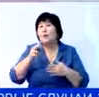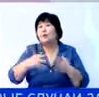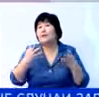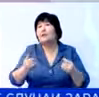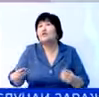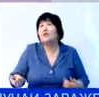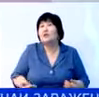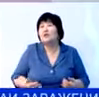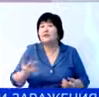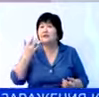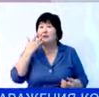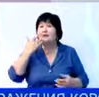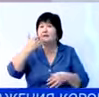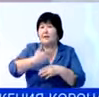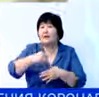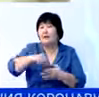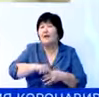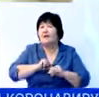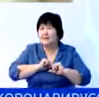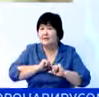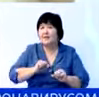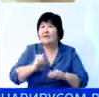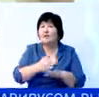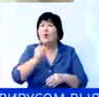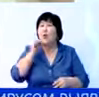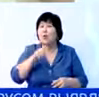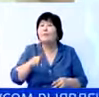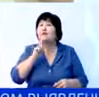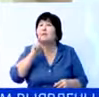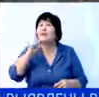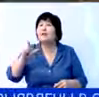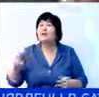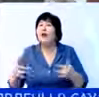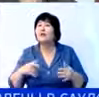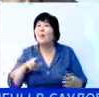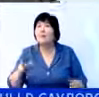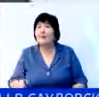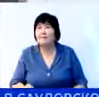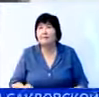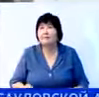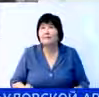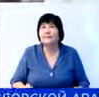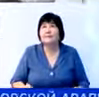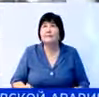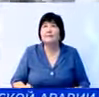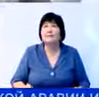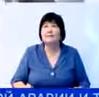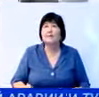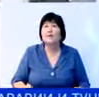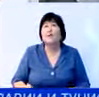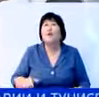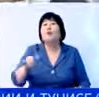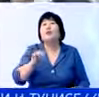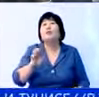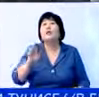жизни не сходила со сцены щедро делилась своим опытом с молодыми актерами уму гуль стен